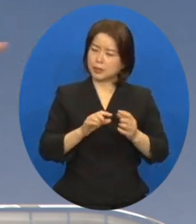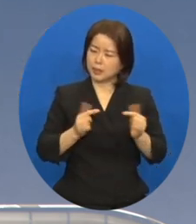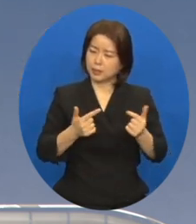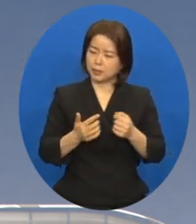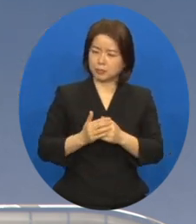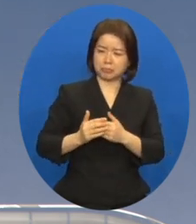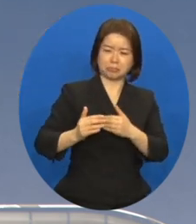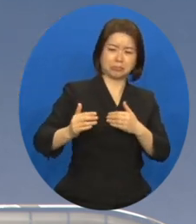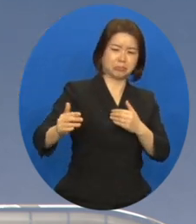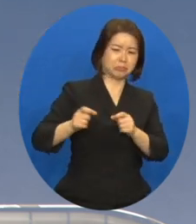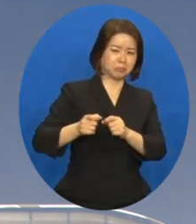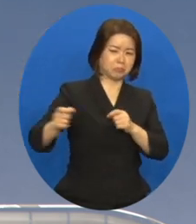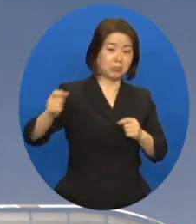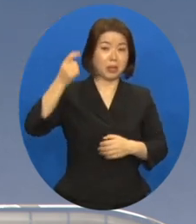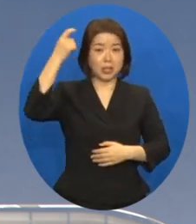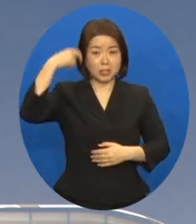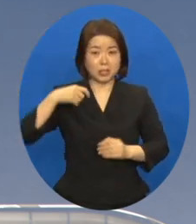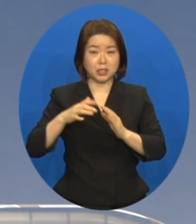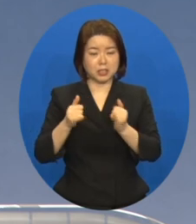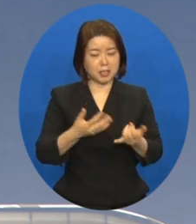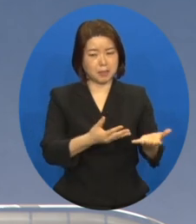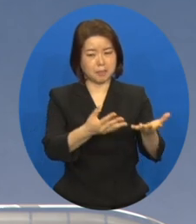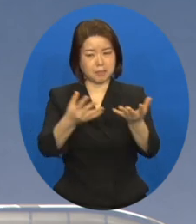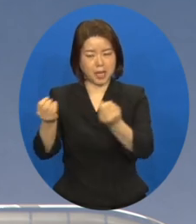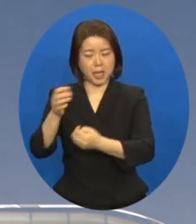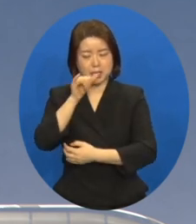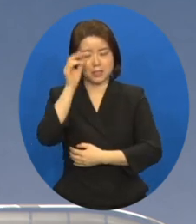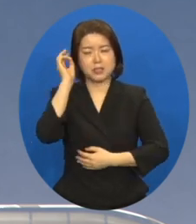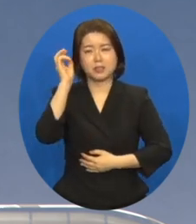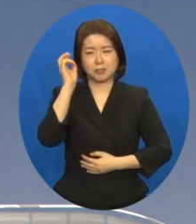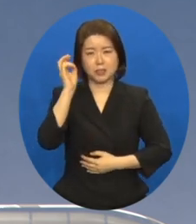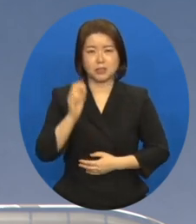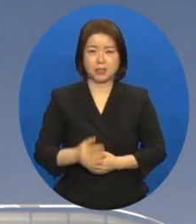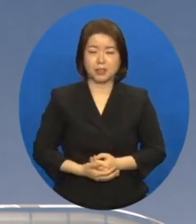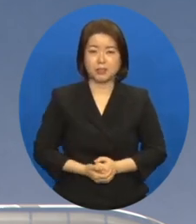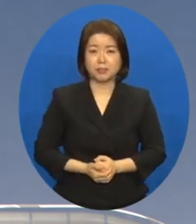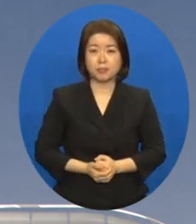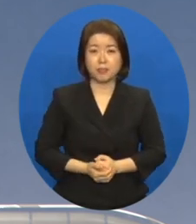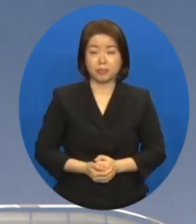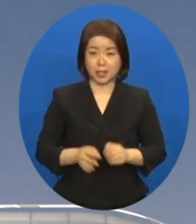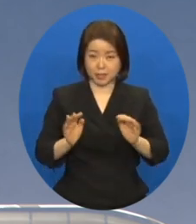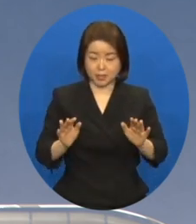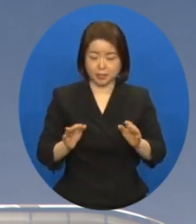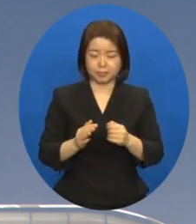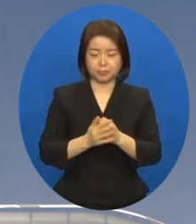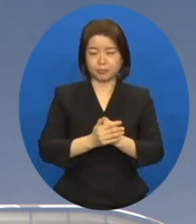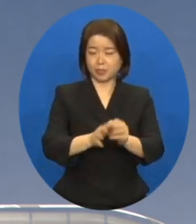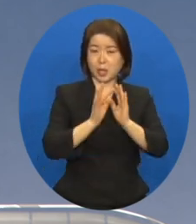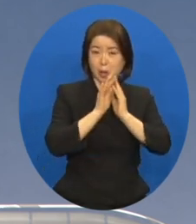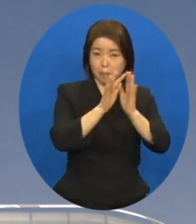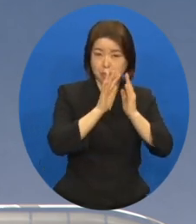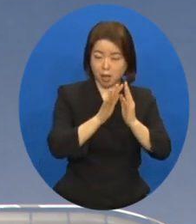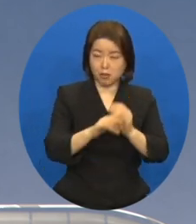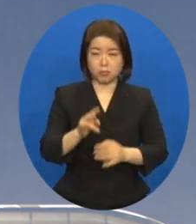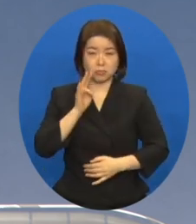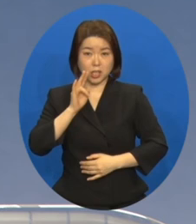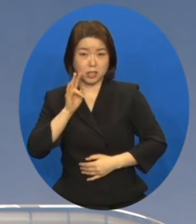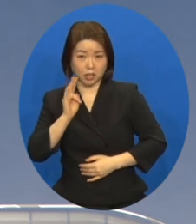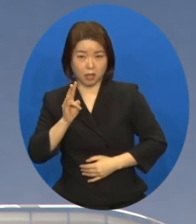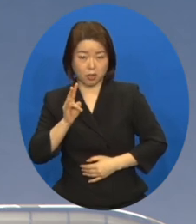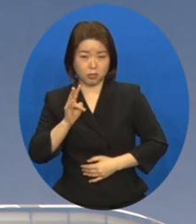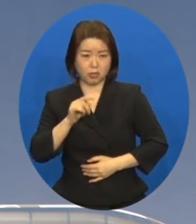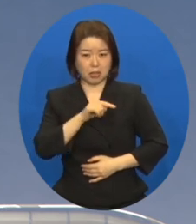것처럼 느껴지는 사람이 많을 거라는 겁니다. 자, 방언, 예언,